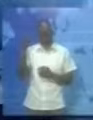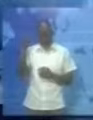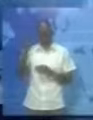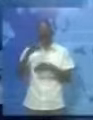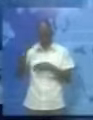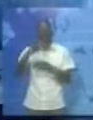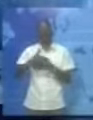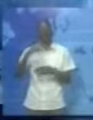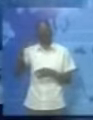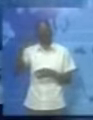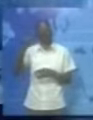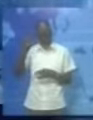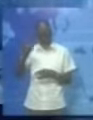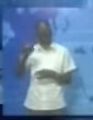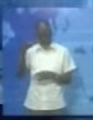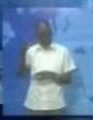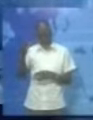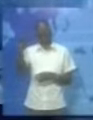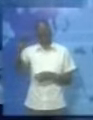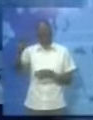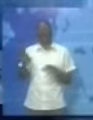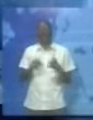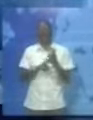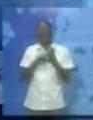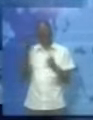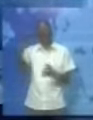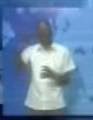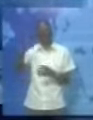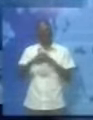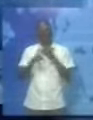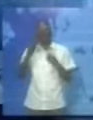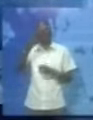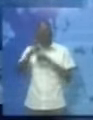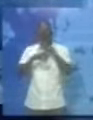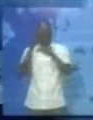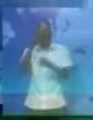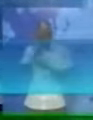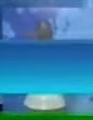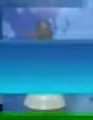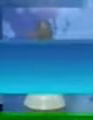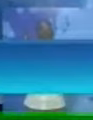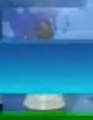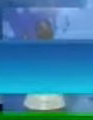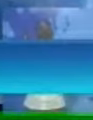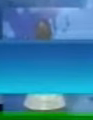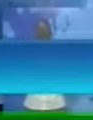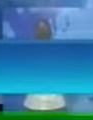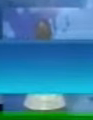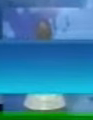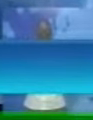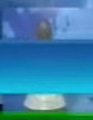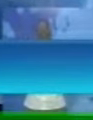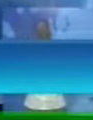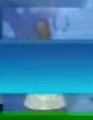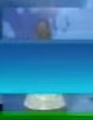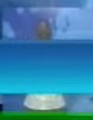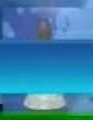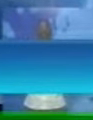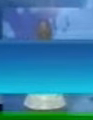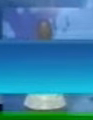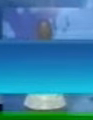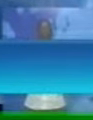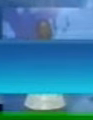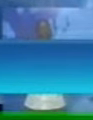Et le FESPACO déroule sa 23e édition. La Biennale du cinéma africain a été lancée hier au stade du 4 août. La